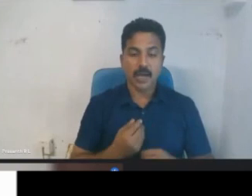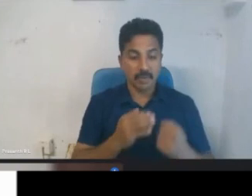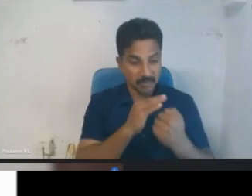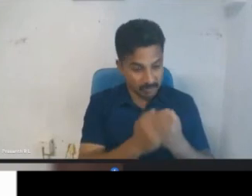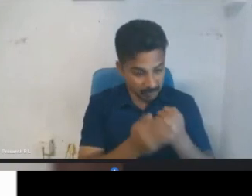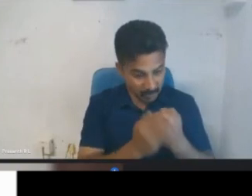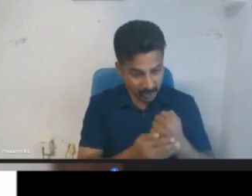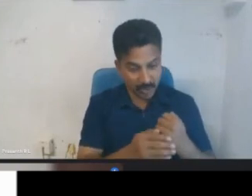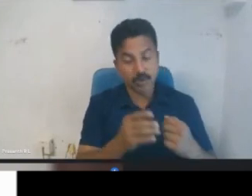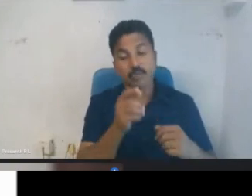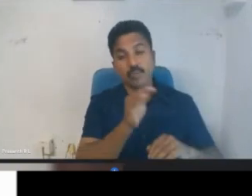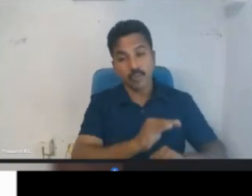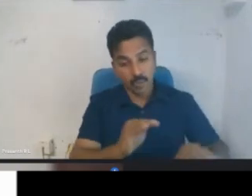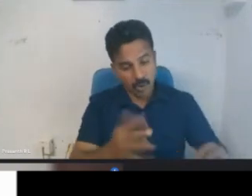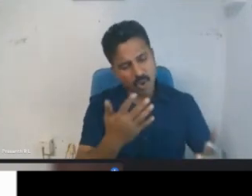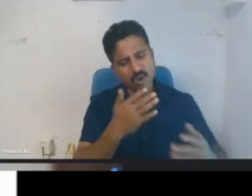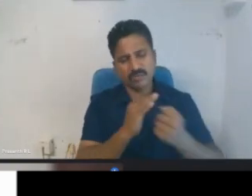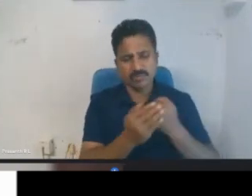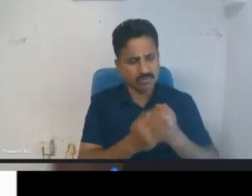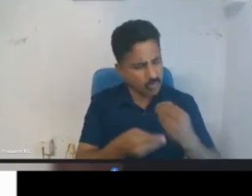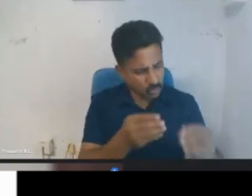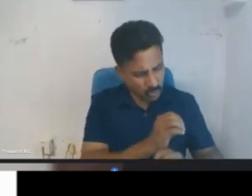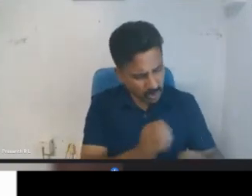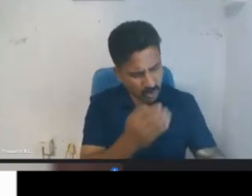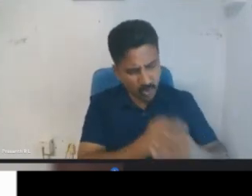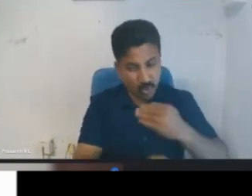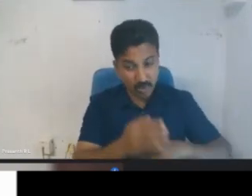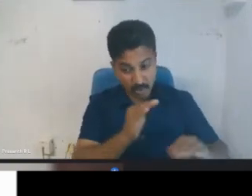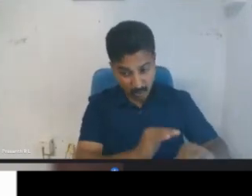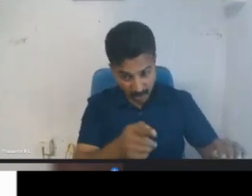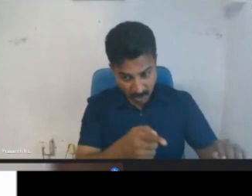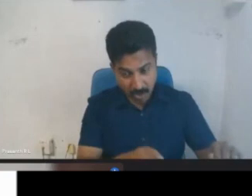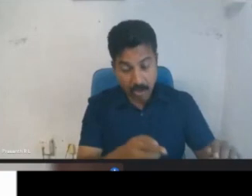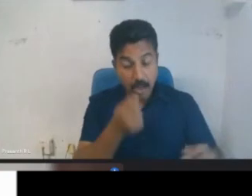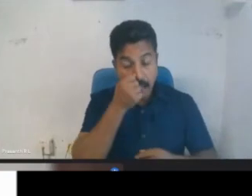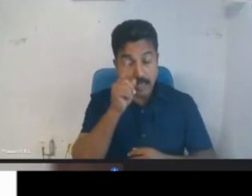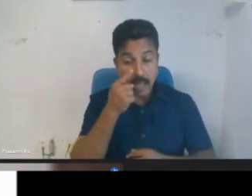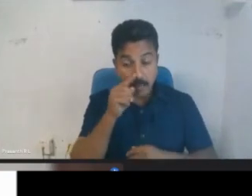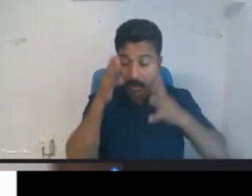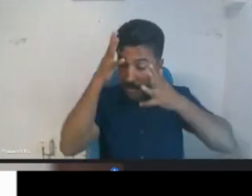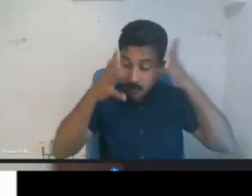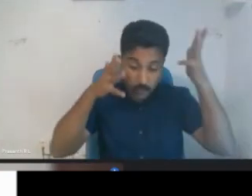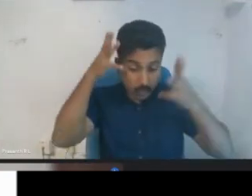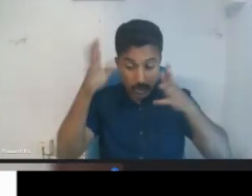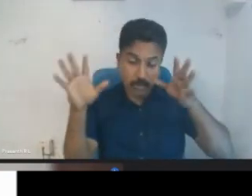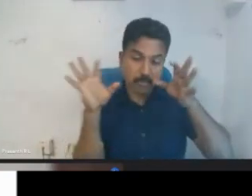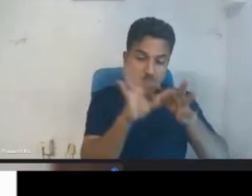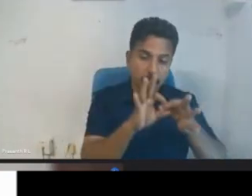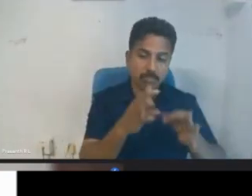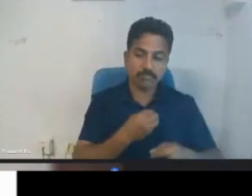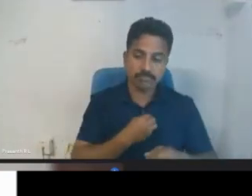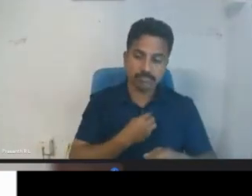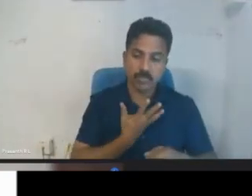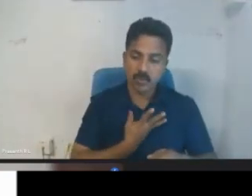പരിചരണ വേണ്ട കുട്ടിയാണെങ്കിലും പരിചരണ വേണ്ടാത്ത കുട്ടിയാണെങ്കിലും അച്ഛനമ്മമാർക്ക് ഉണ്ടാകുന്ന ആശങ്കകളുടെ ഭാഗമായിട്ടുണ്ടാകുന്ന തന്നെയാണ് ഈ